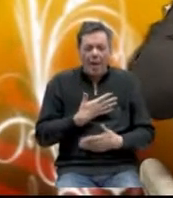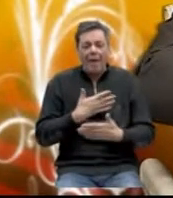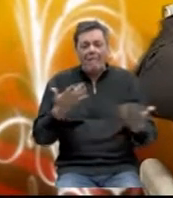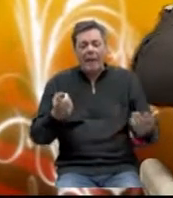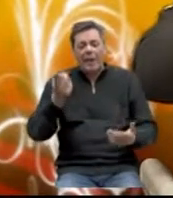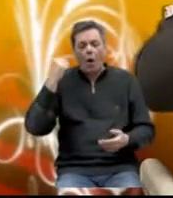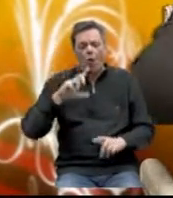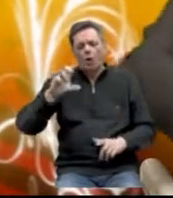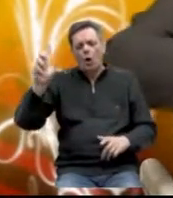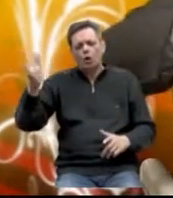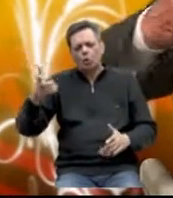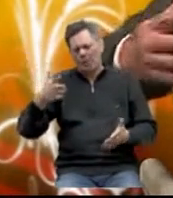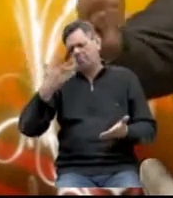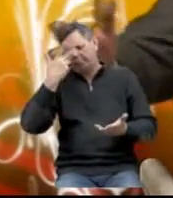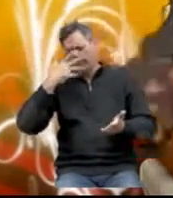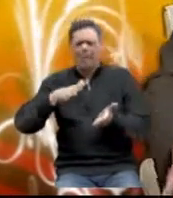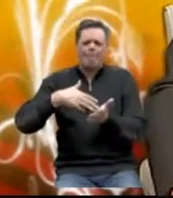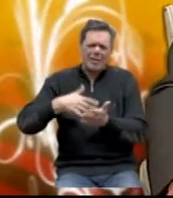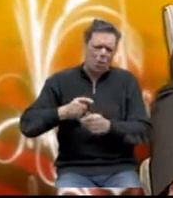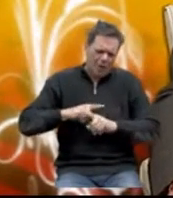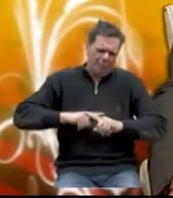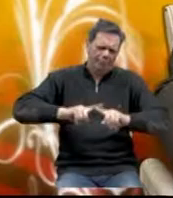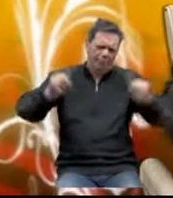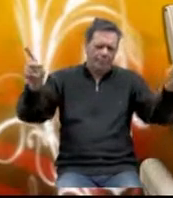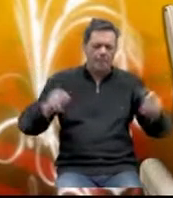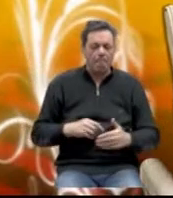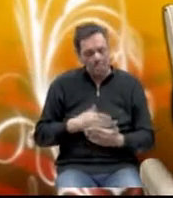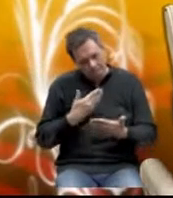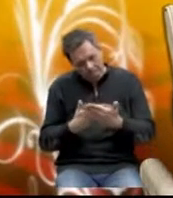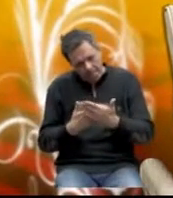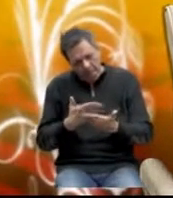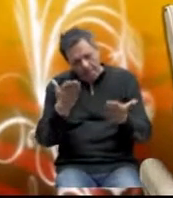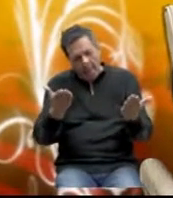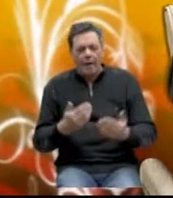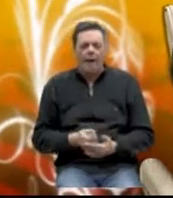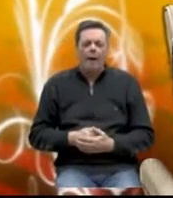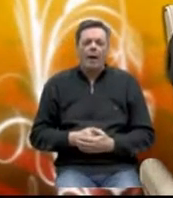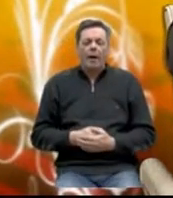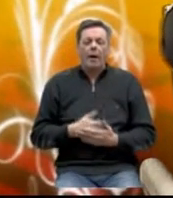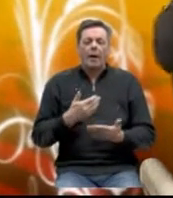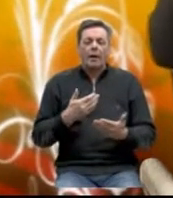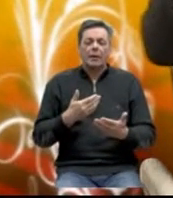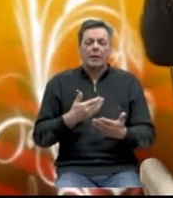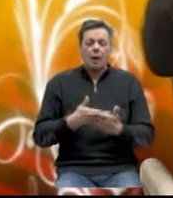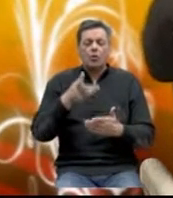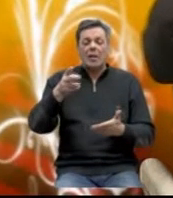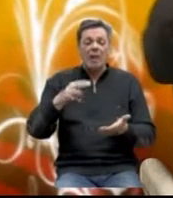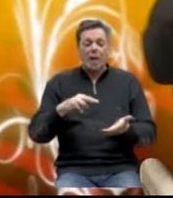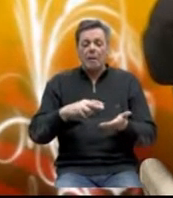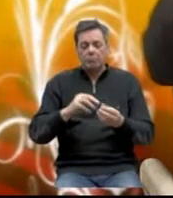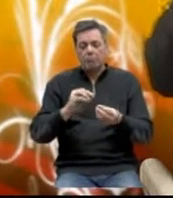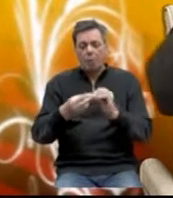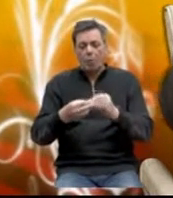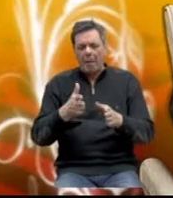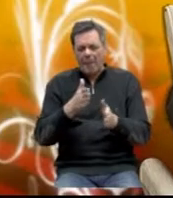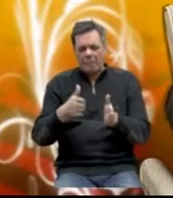od drugih stvari, masnoće, tak dalje, tak dalje. Prema tome, tako se otprilike su se te komplikacije